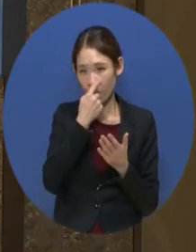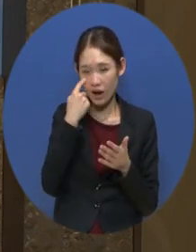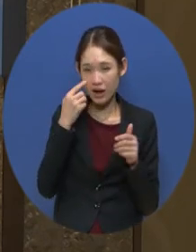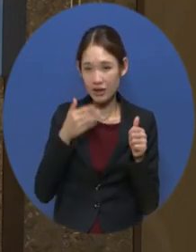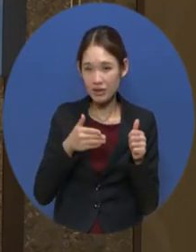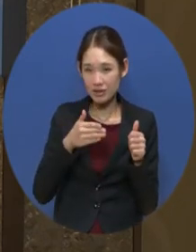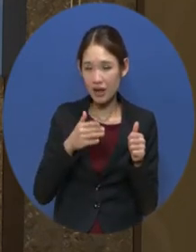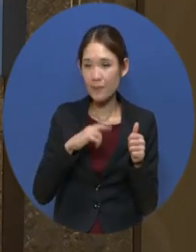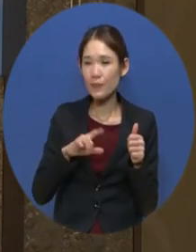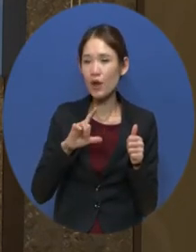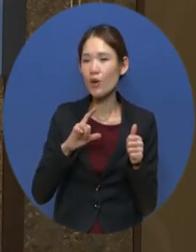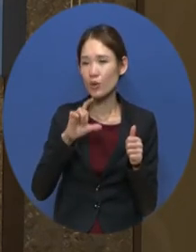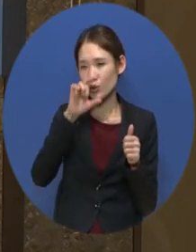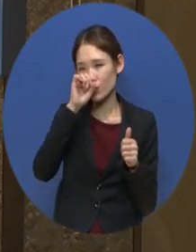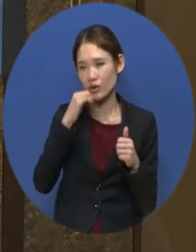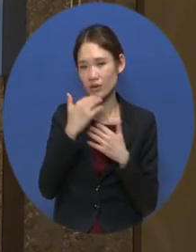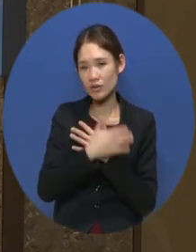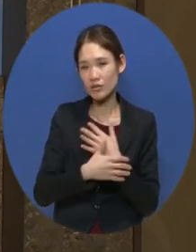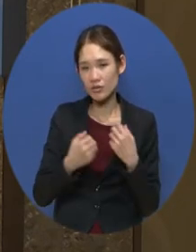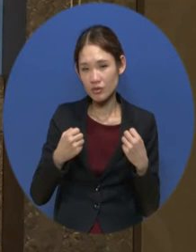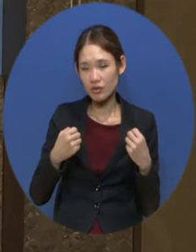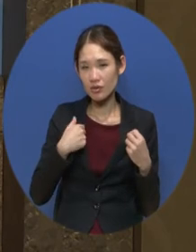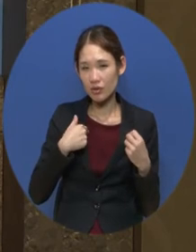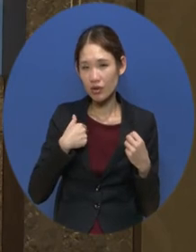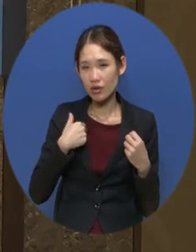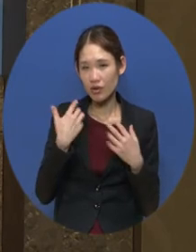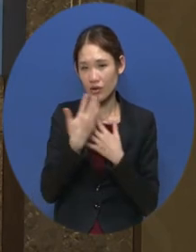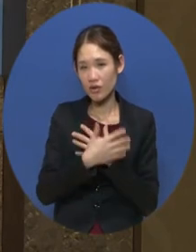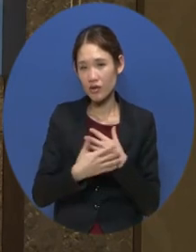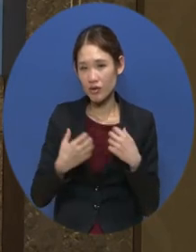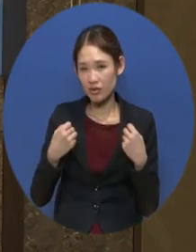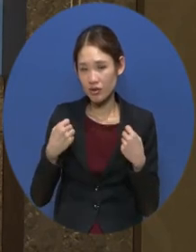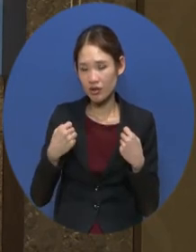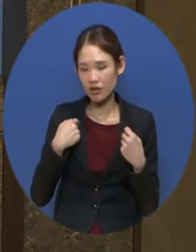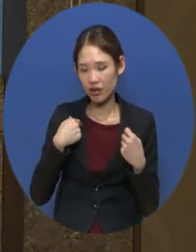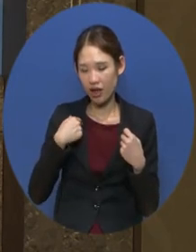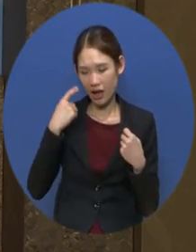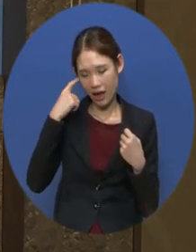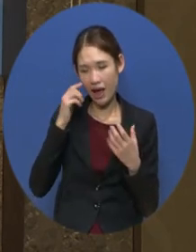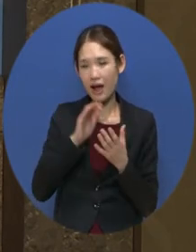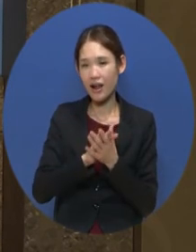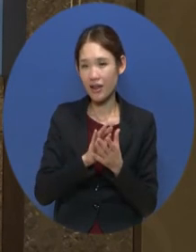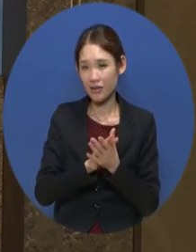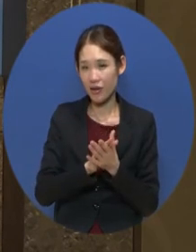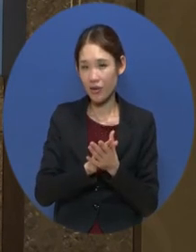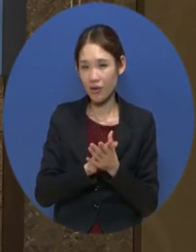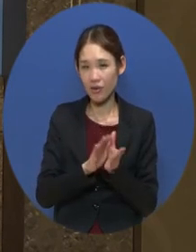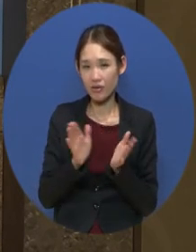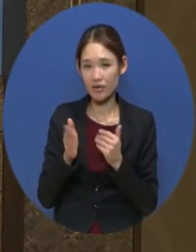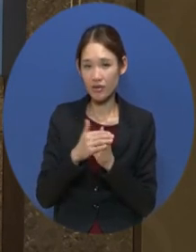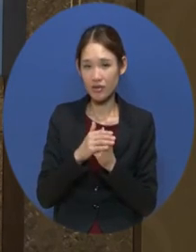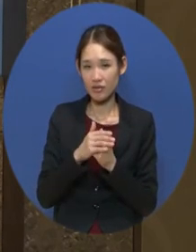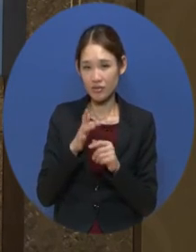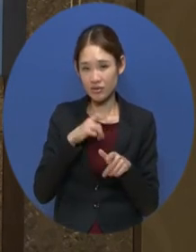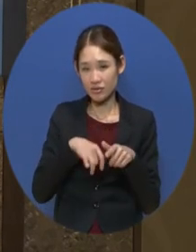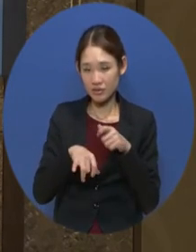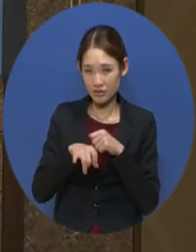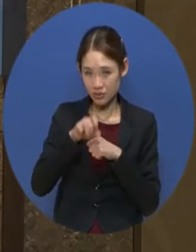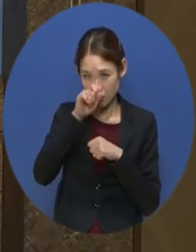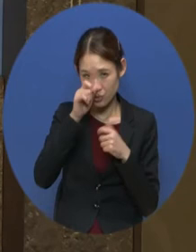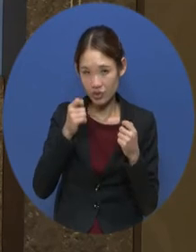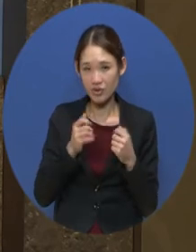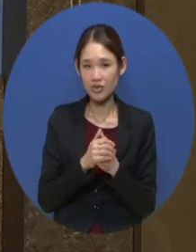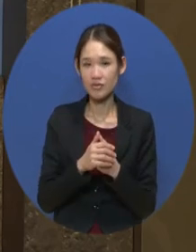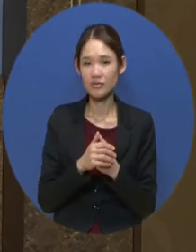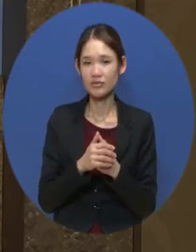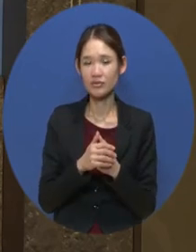하시면 훨씬 더내몸 사실 내몸내몸몸 챙기는 거잖아요. 그래서 맞습니다. 내몸 챙기는 일에 좀더 적극적이 됐으면